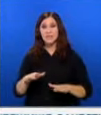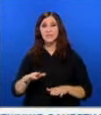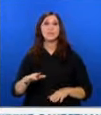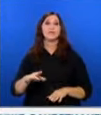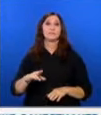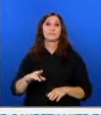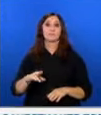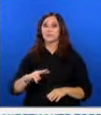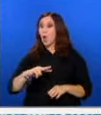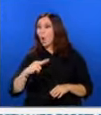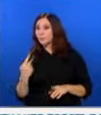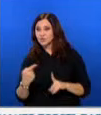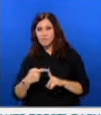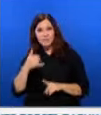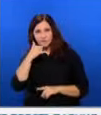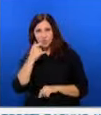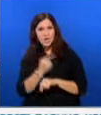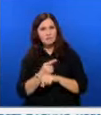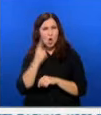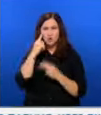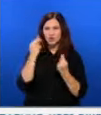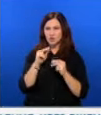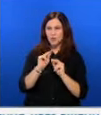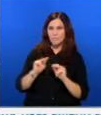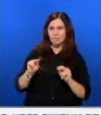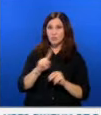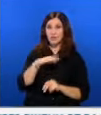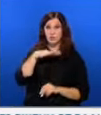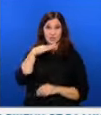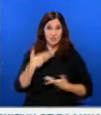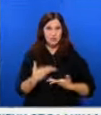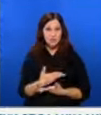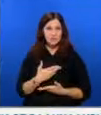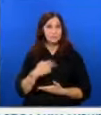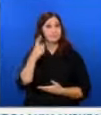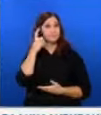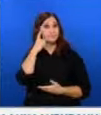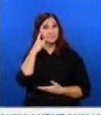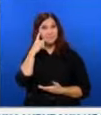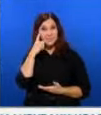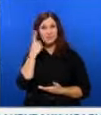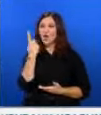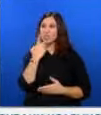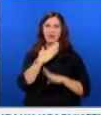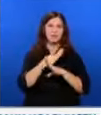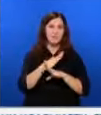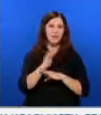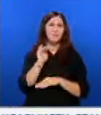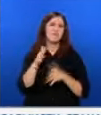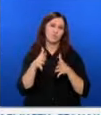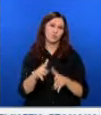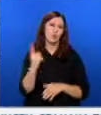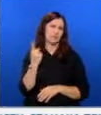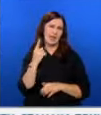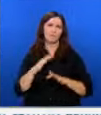към телефоните си в час, означава, че преподаването не е достатъчно интересно. Смятам, че една забрана би влошила